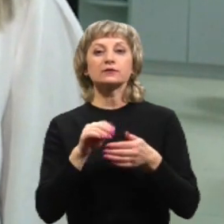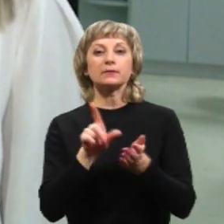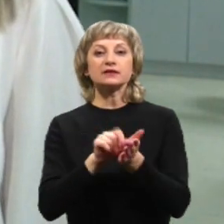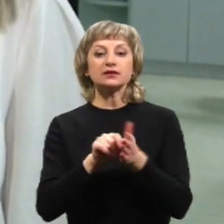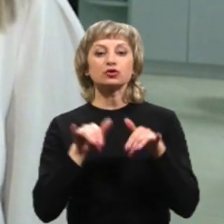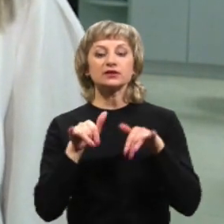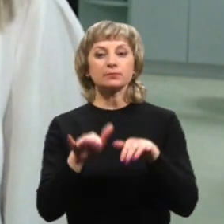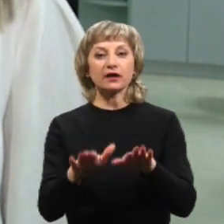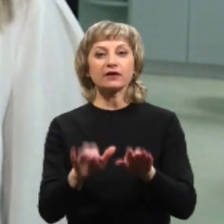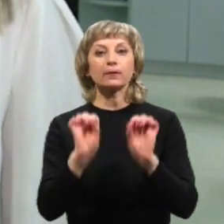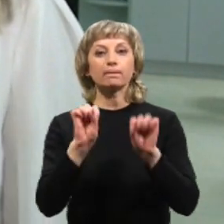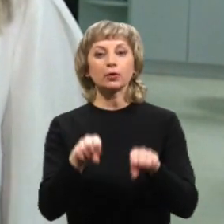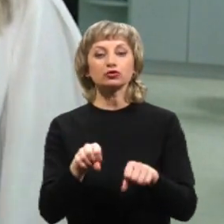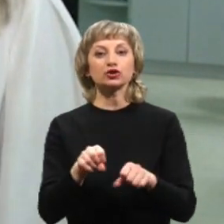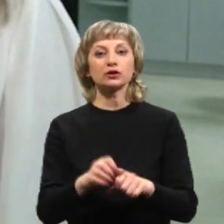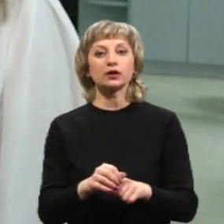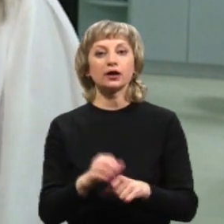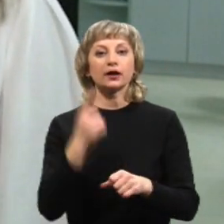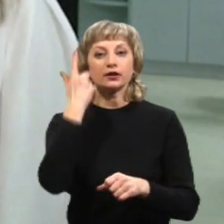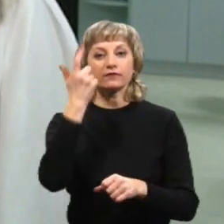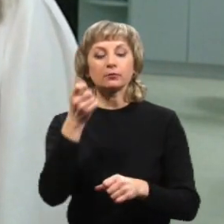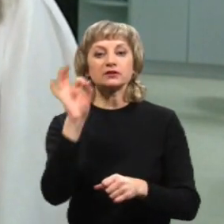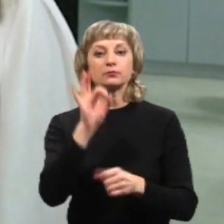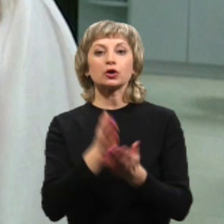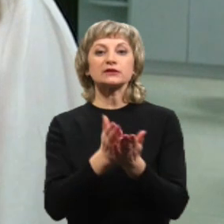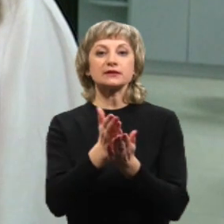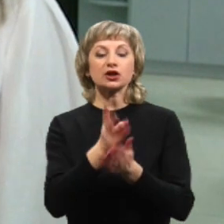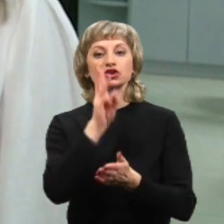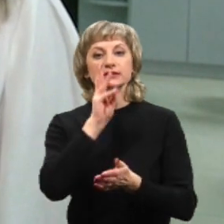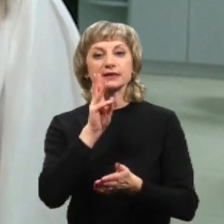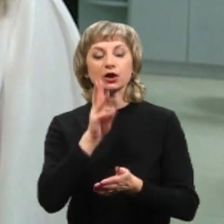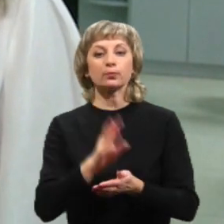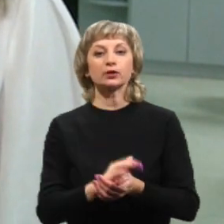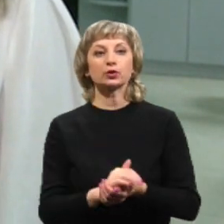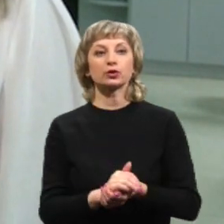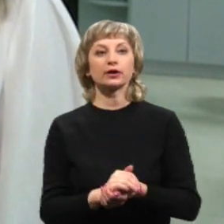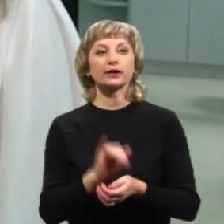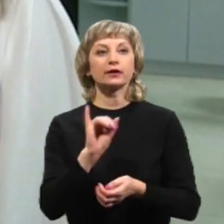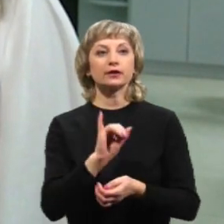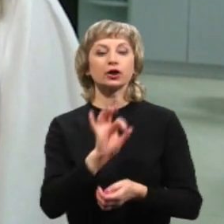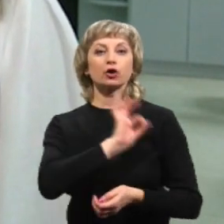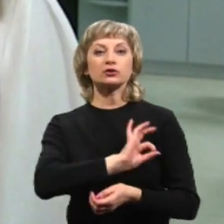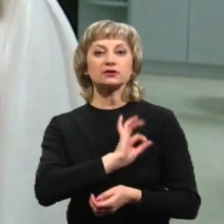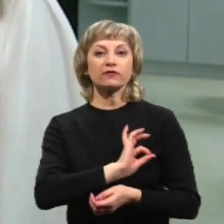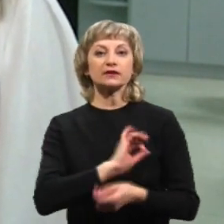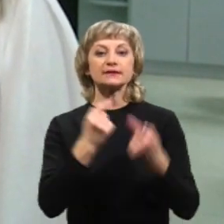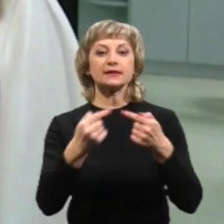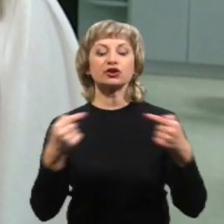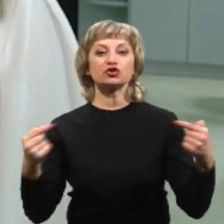справи, може інформацію про стаж, про заробіток і користуватися